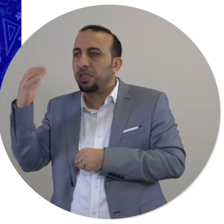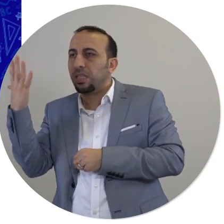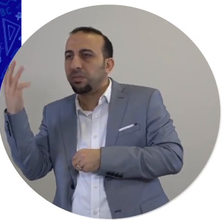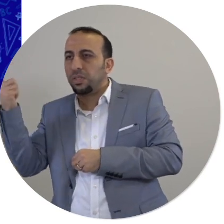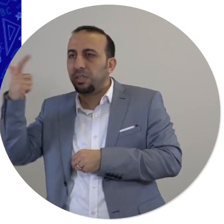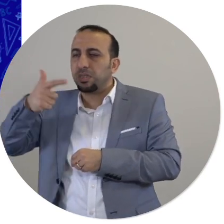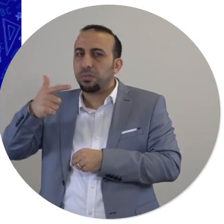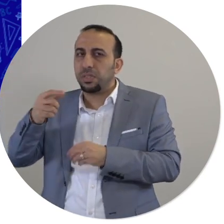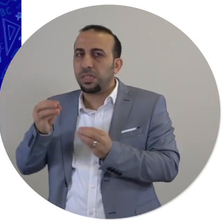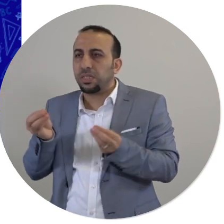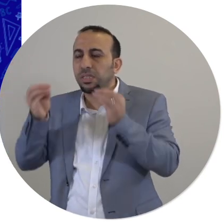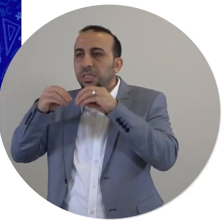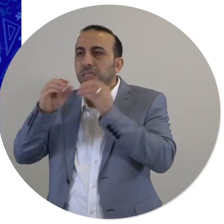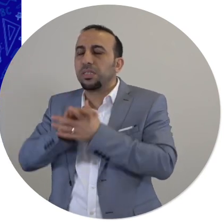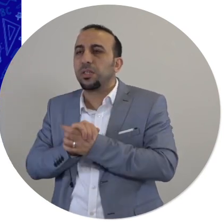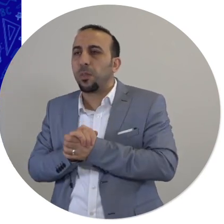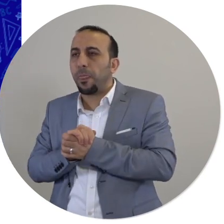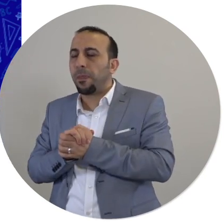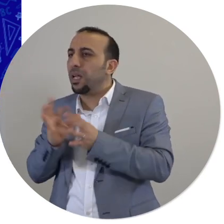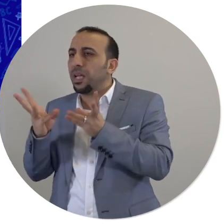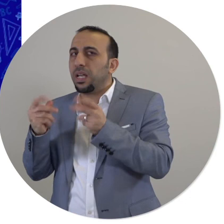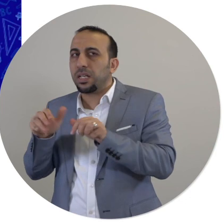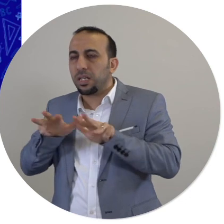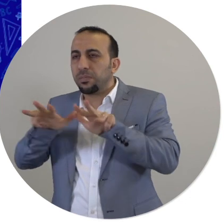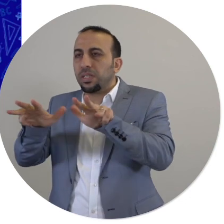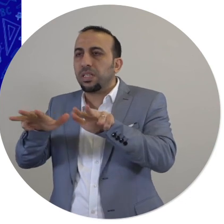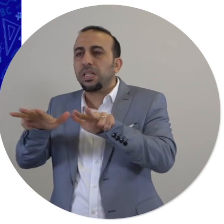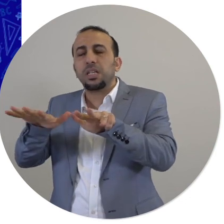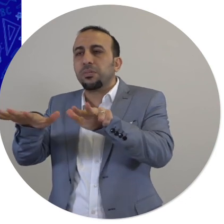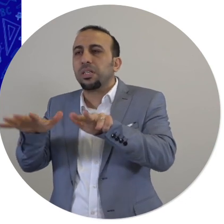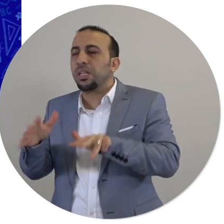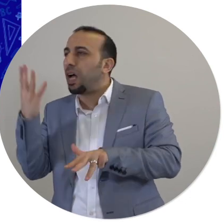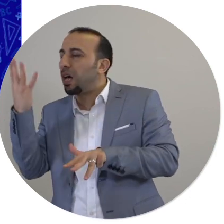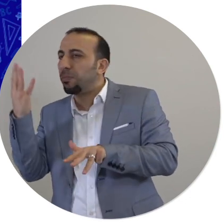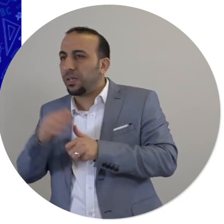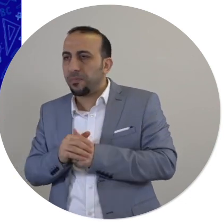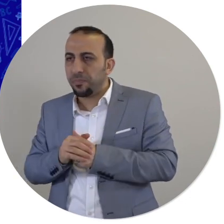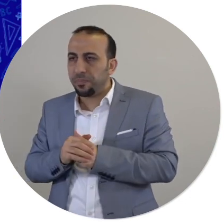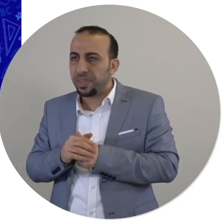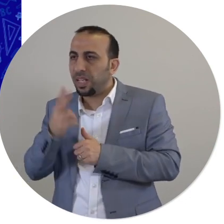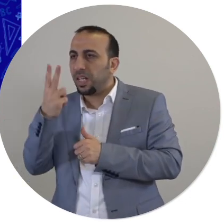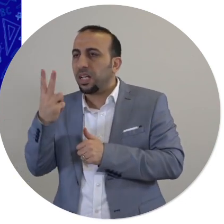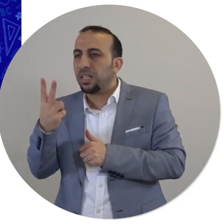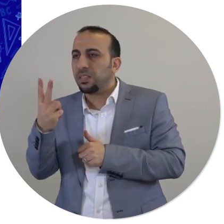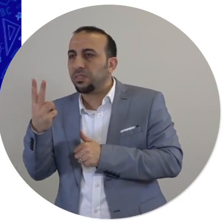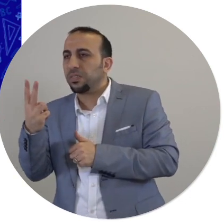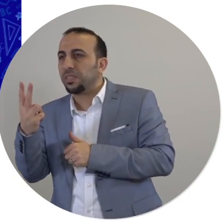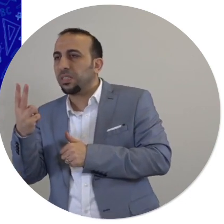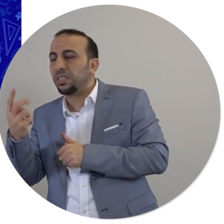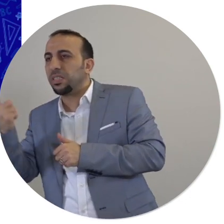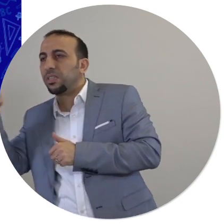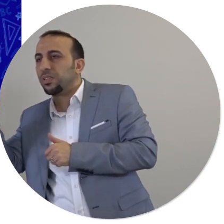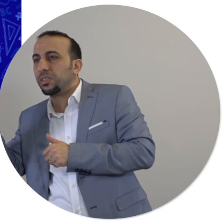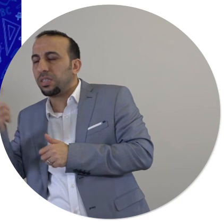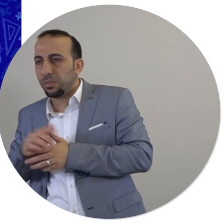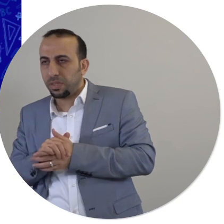1975 فزاد عدد السكان أكثر إلى أن وصل إلى 4 مليار نسمة، وفي عام 2007 فقد زاد عدد السكان